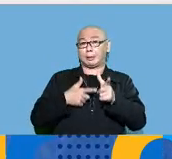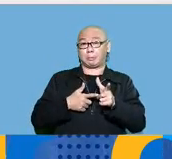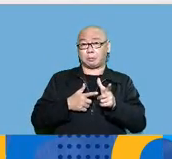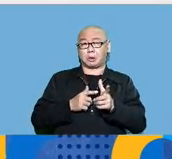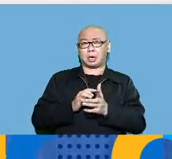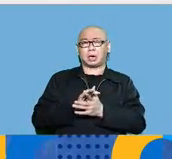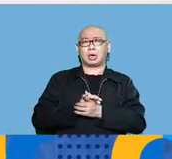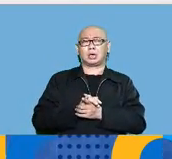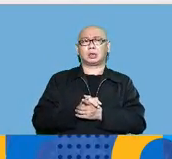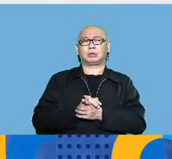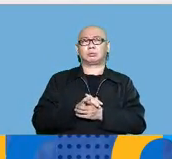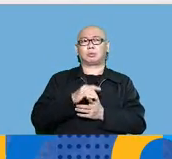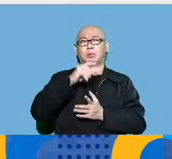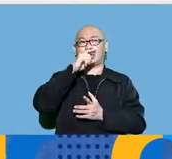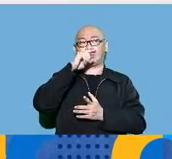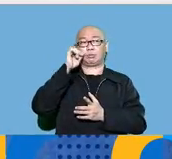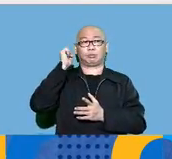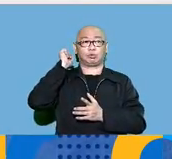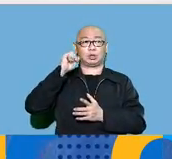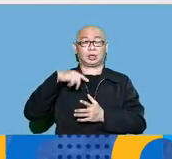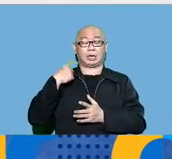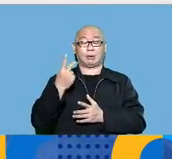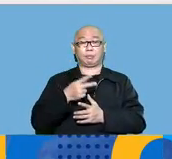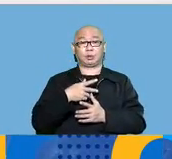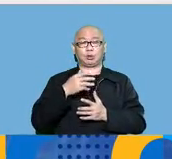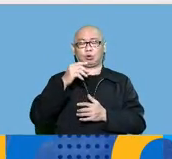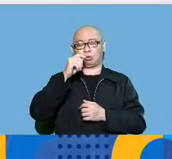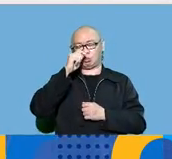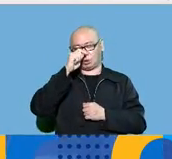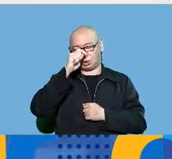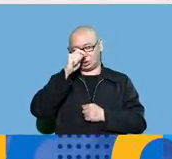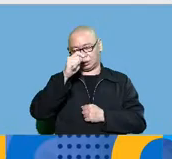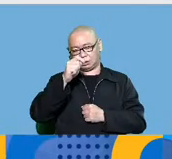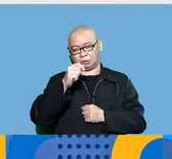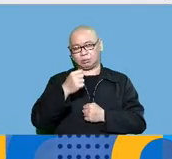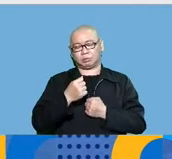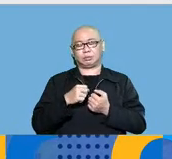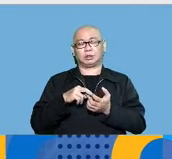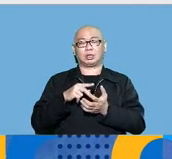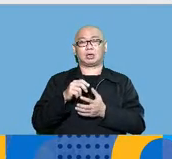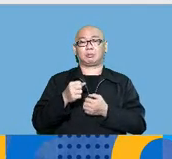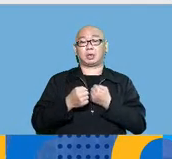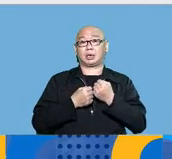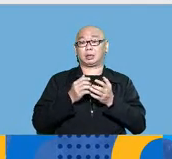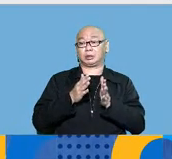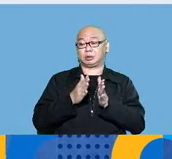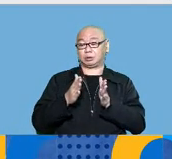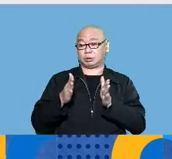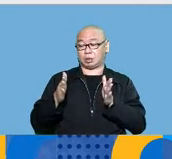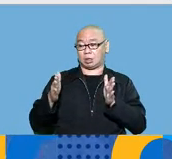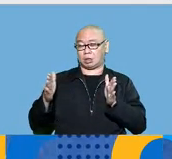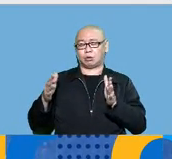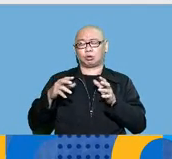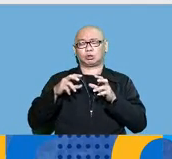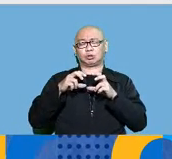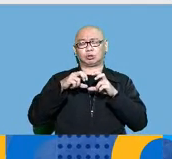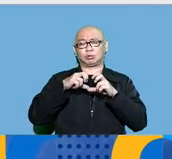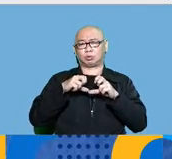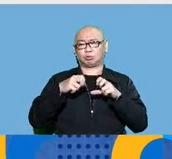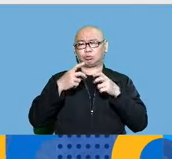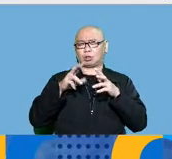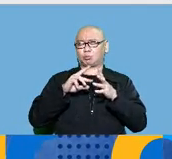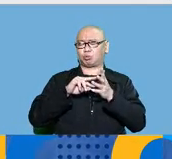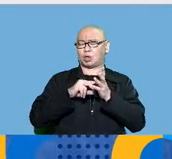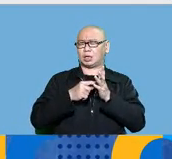Nah, Bapak Ibu yang kami hormati, perjalanan panjang upaya konservasi Gunung Ungaran telah dimulai dari berbagai